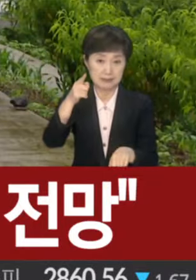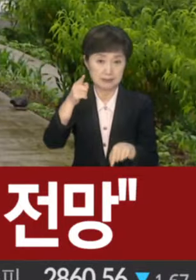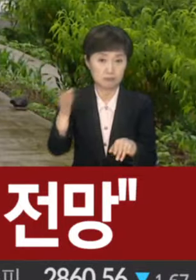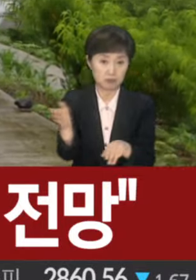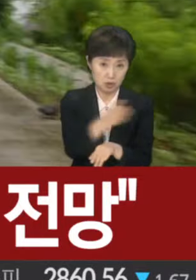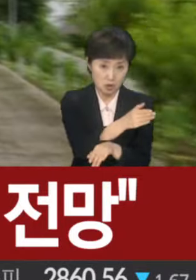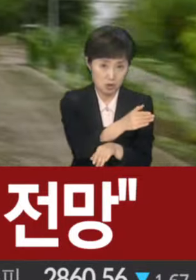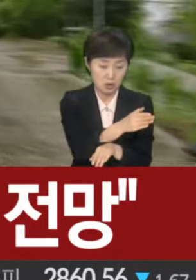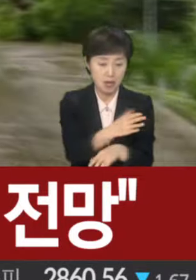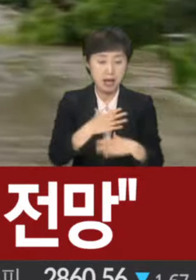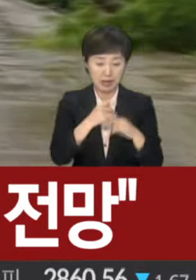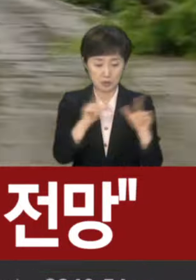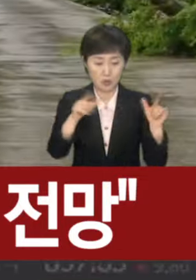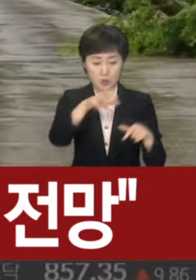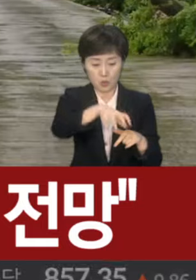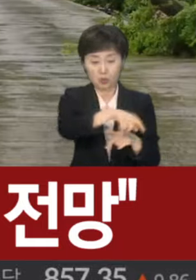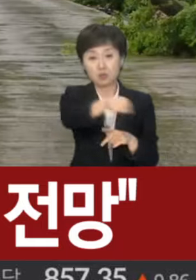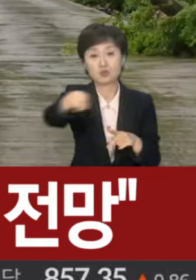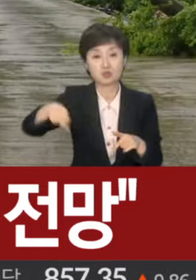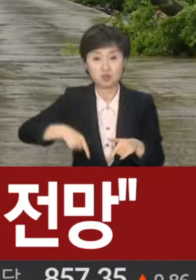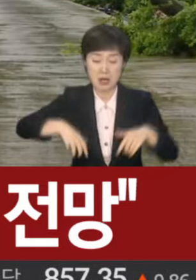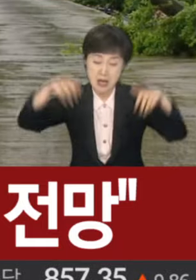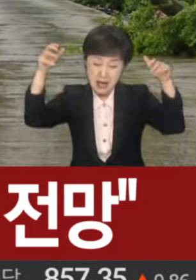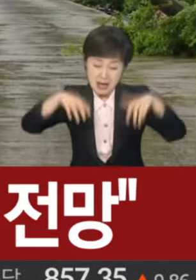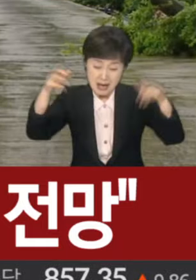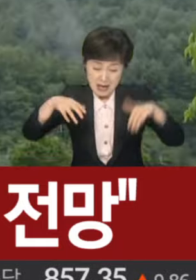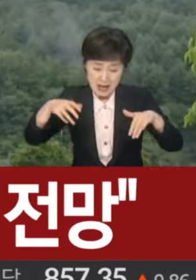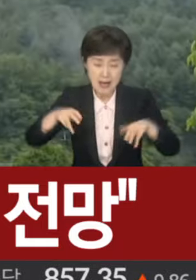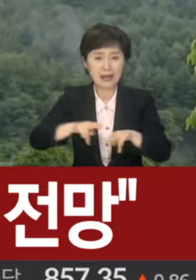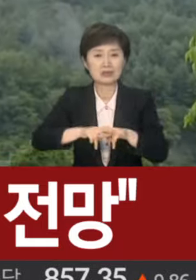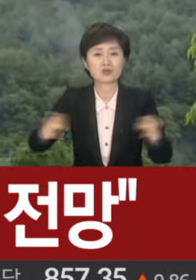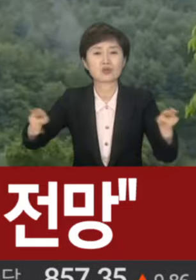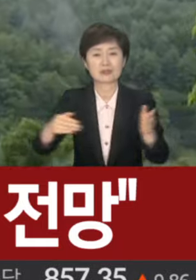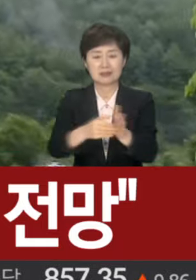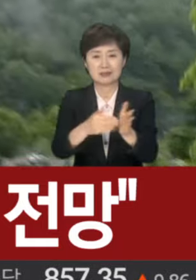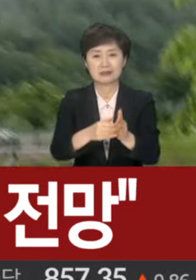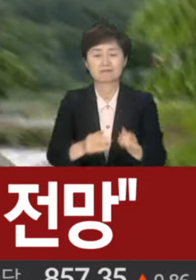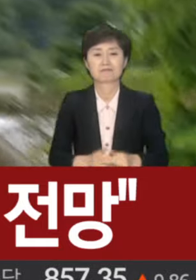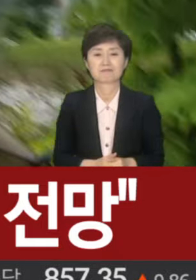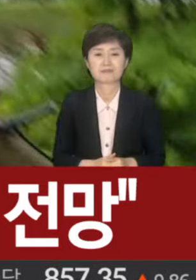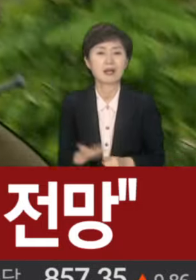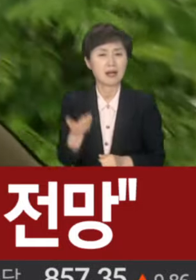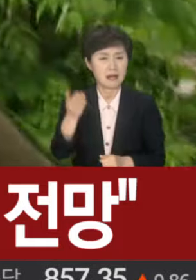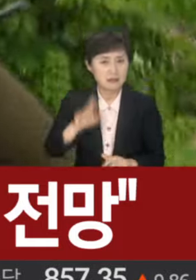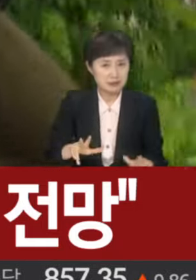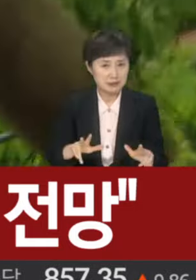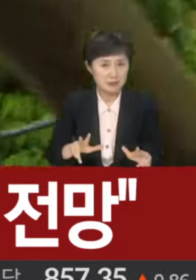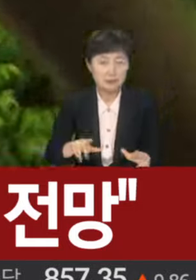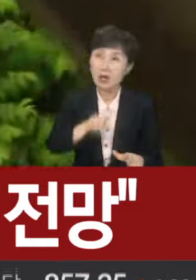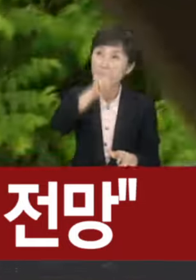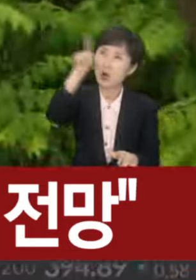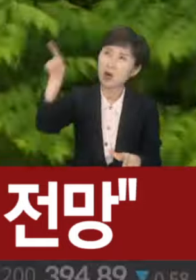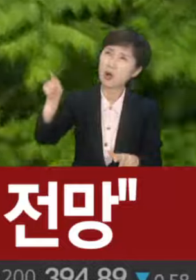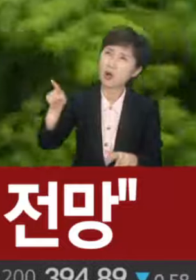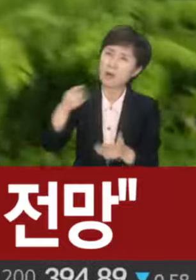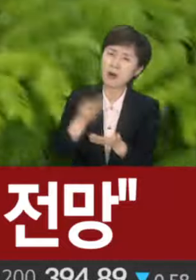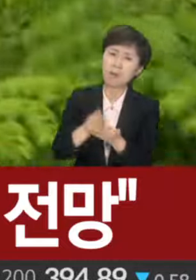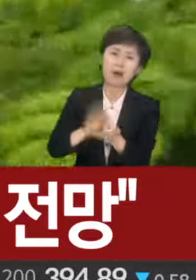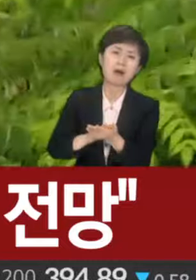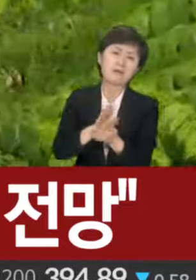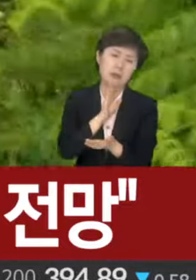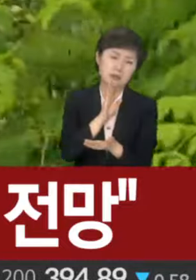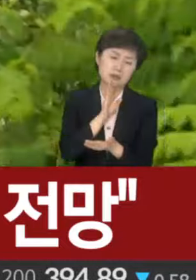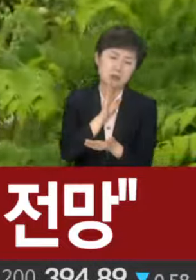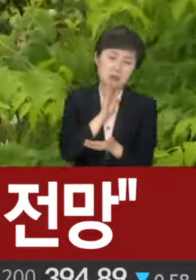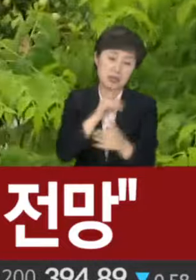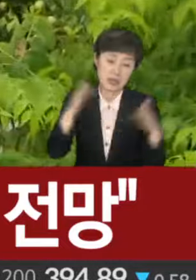기해서는 앞서 안동 등 경북 지역에 내렸던 호우 경보를 해제했습니다. 다만 현재 대기가 매우 불안정해